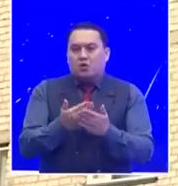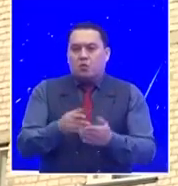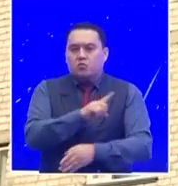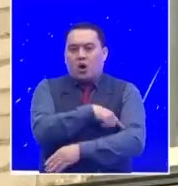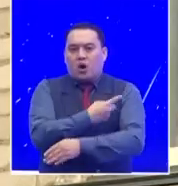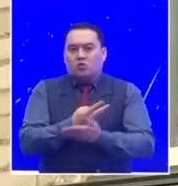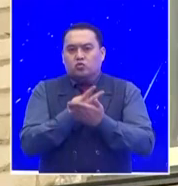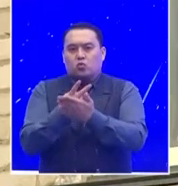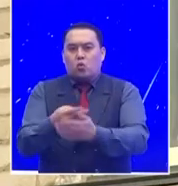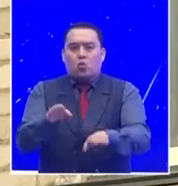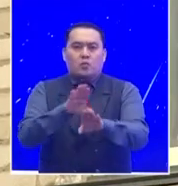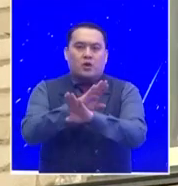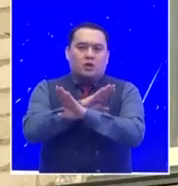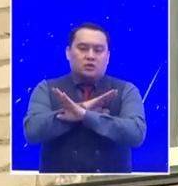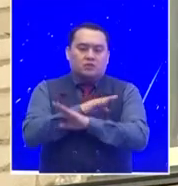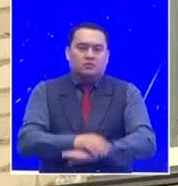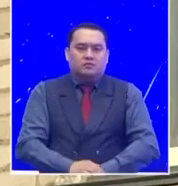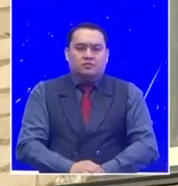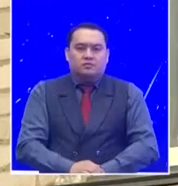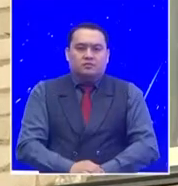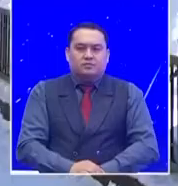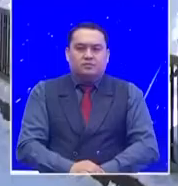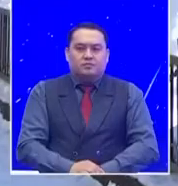в больницу она скончалась, не приходя в сознание.